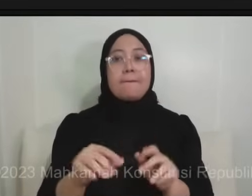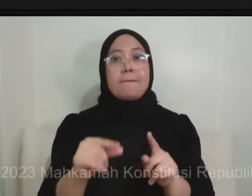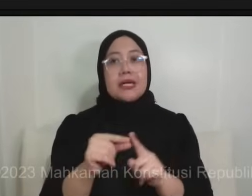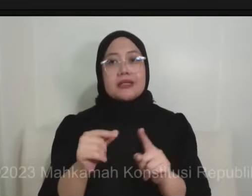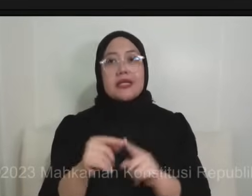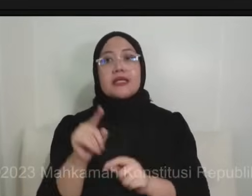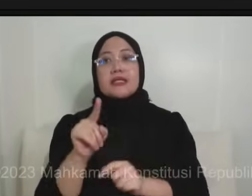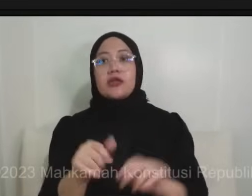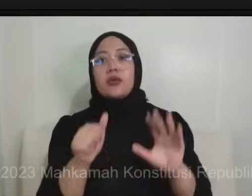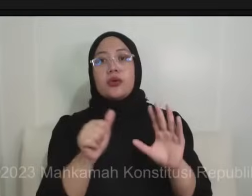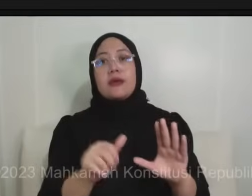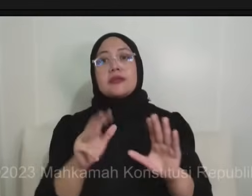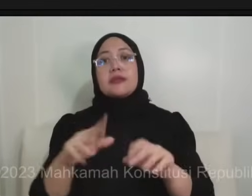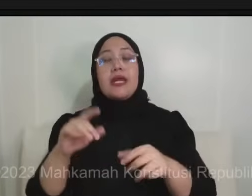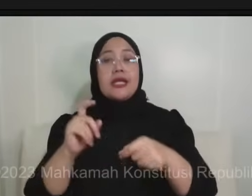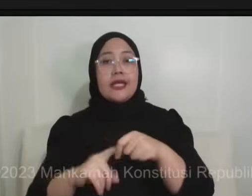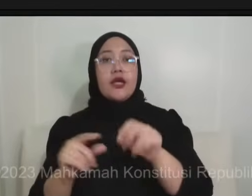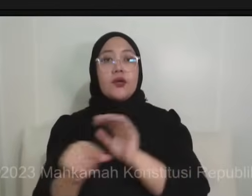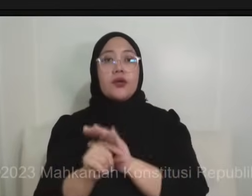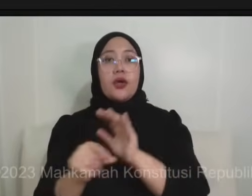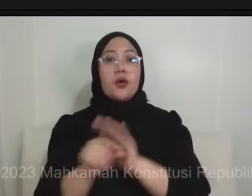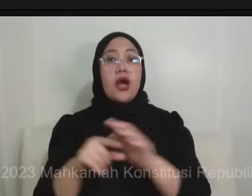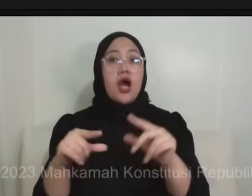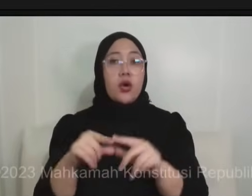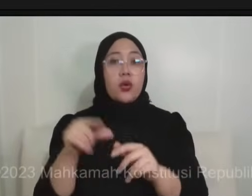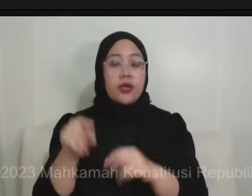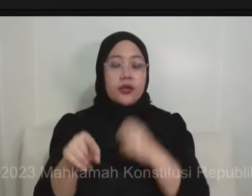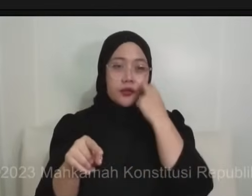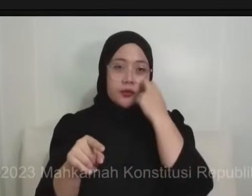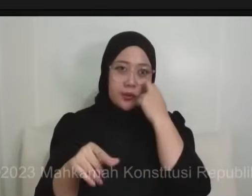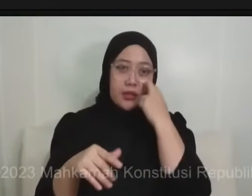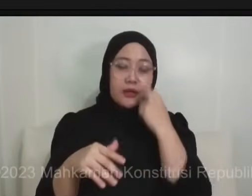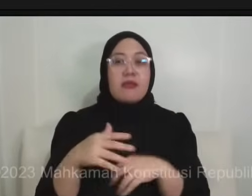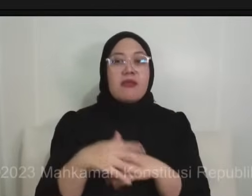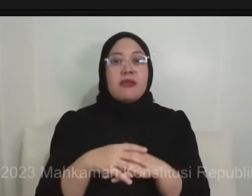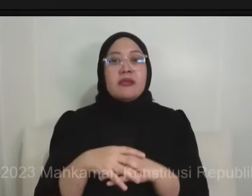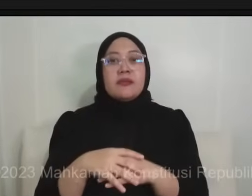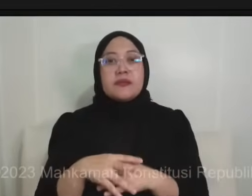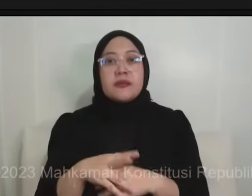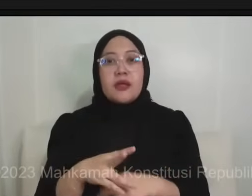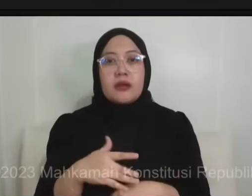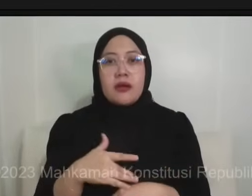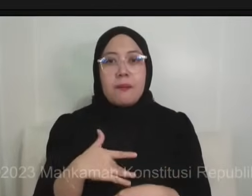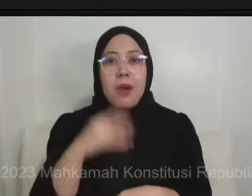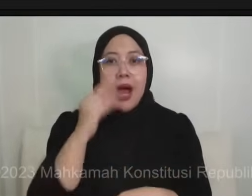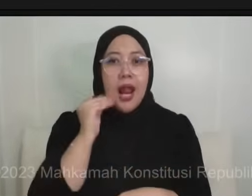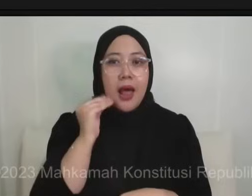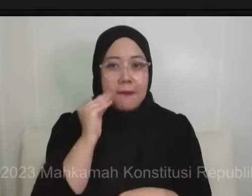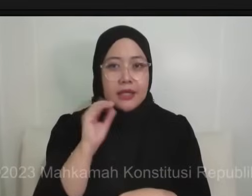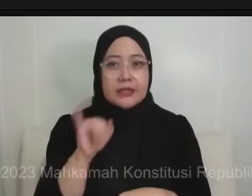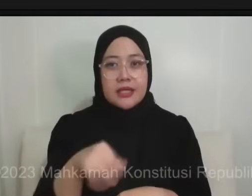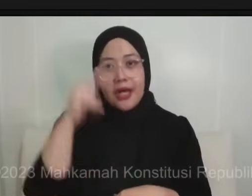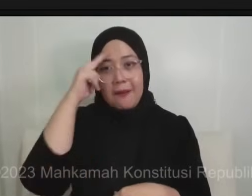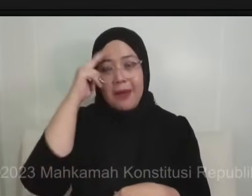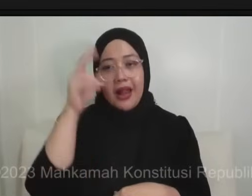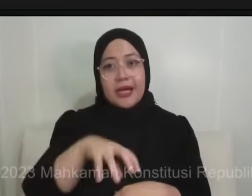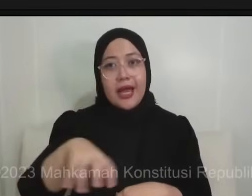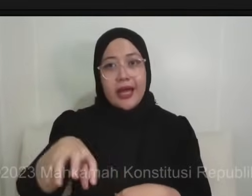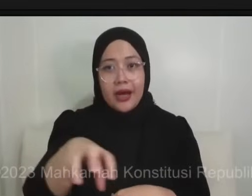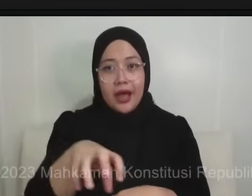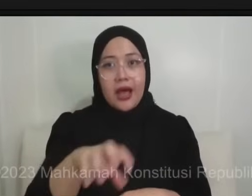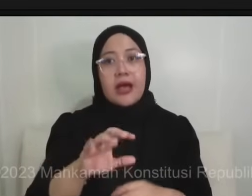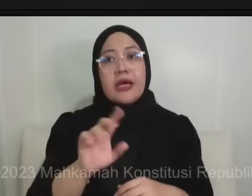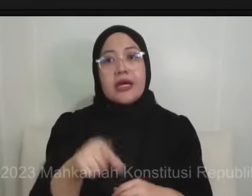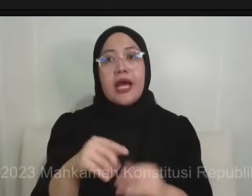huruf q undang-undang Aqua berupa perasa atau berpengalaman sebagai kepala daerah baik di